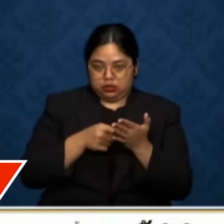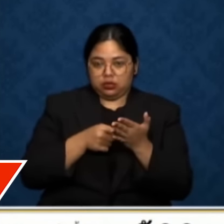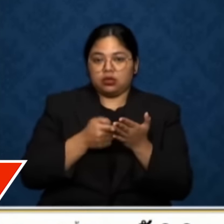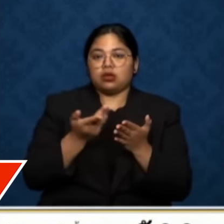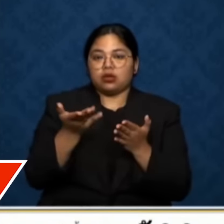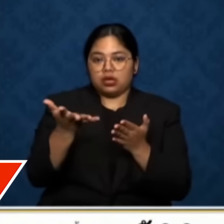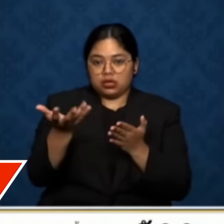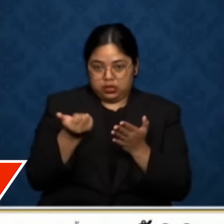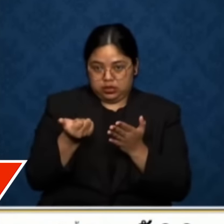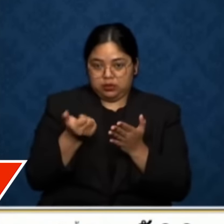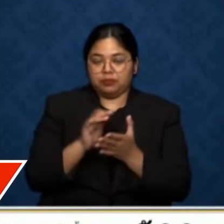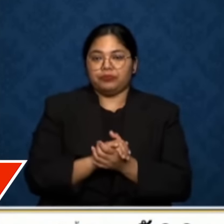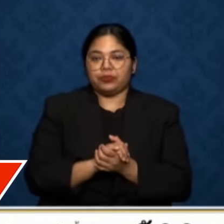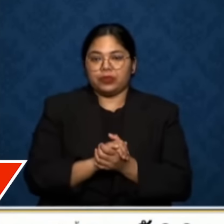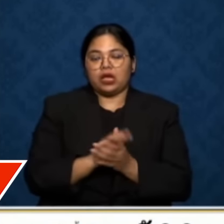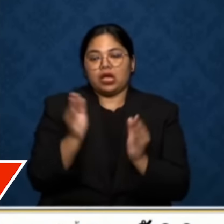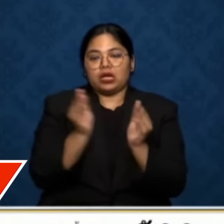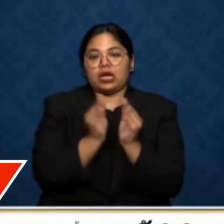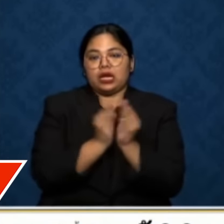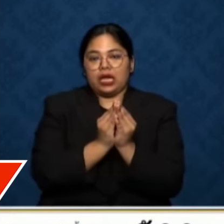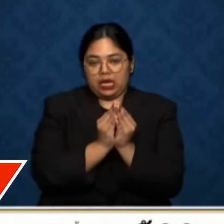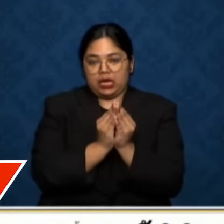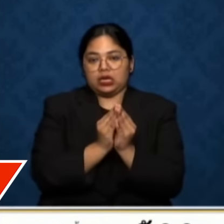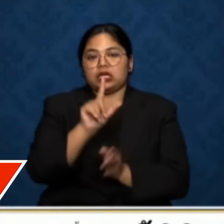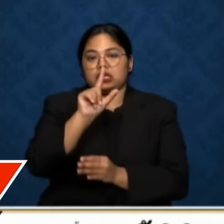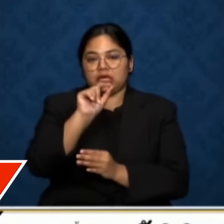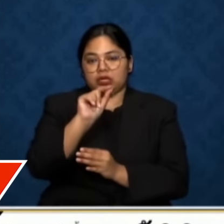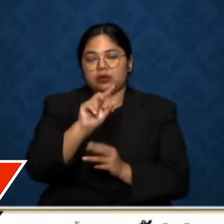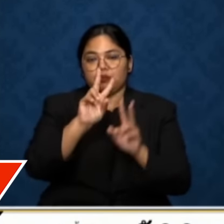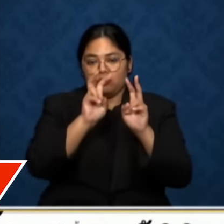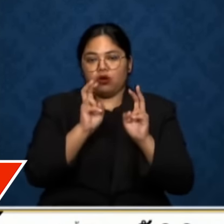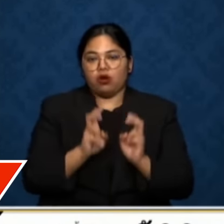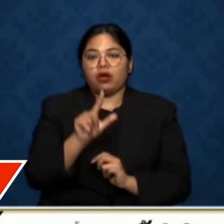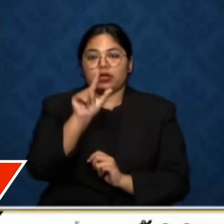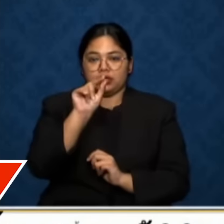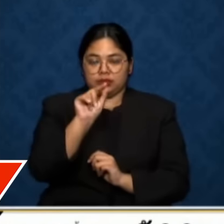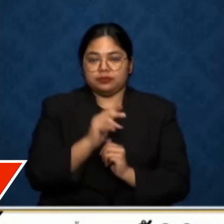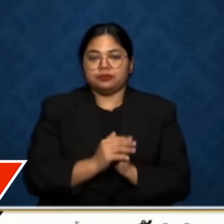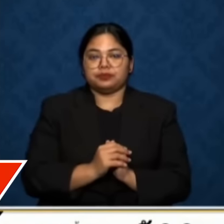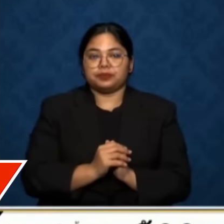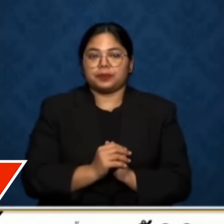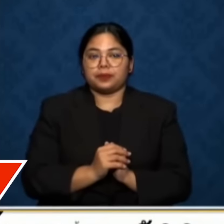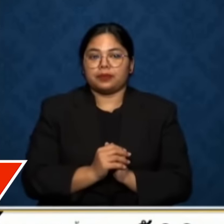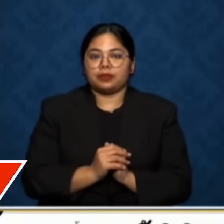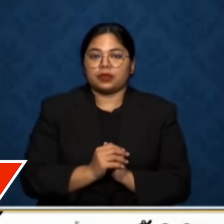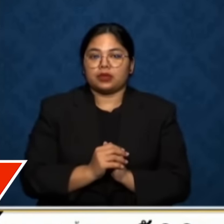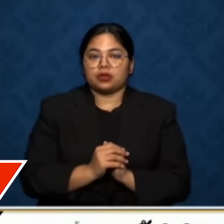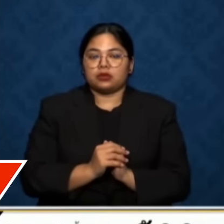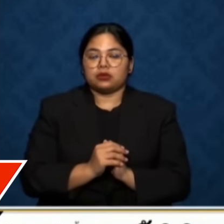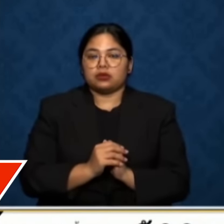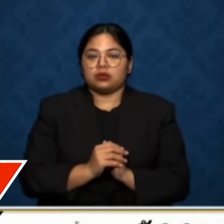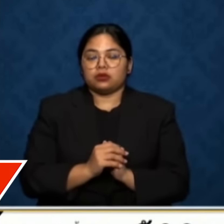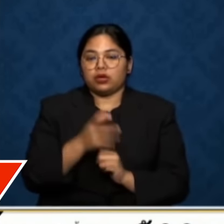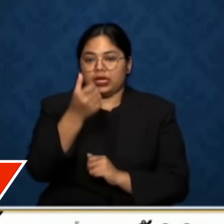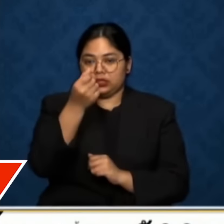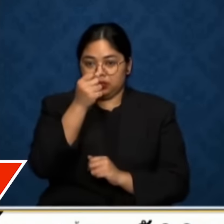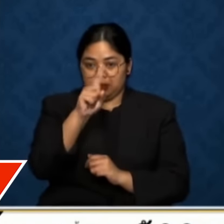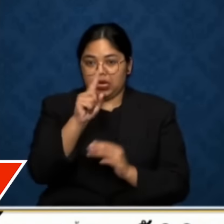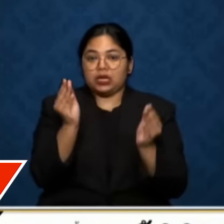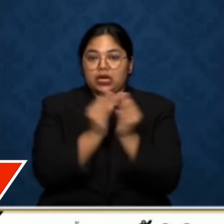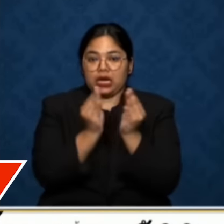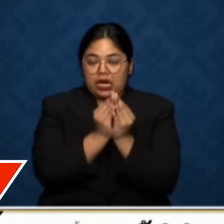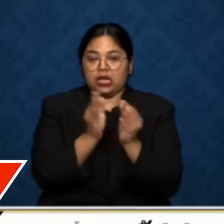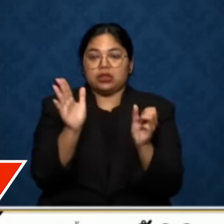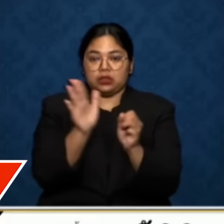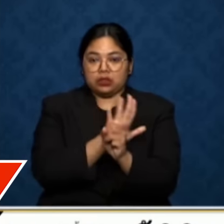าคะแนนเต็ม20คะแนนมีทั้งหมด10ข้อสไลด์ถัดไปครับก็ประมาณนี้ครับต้องได้ไม่เกิน11คะแนนถึง